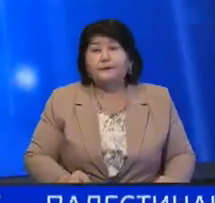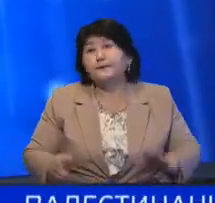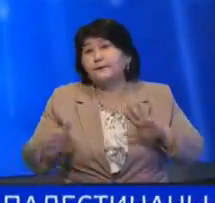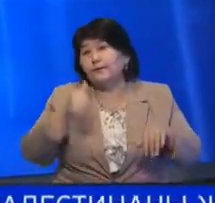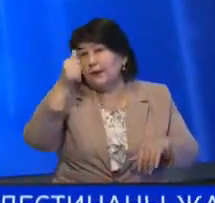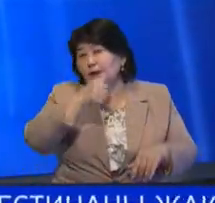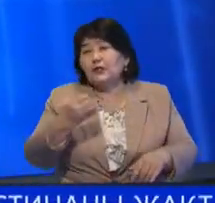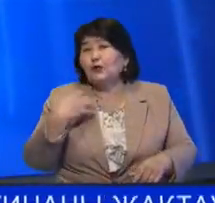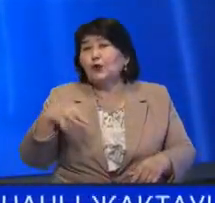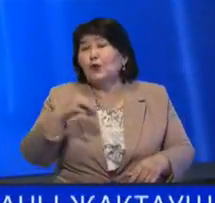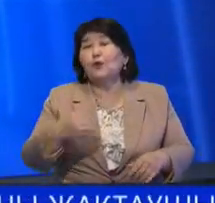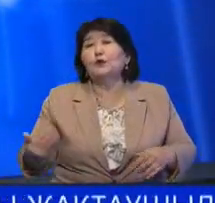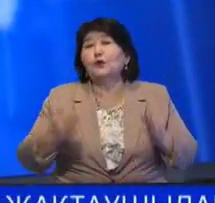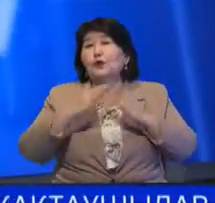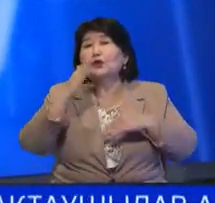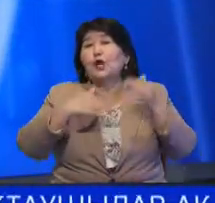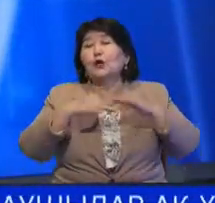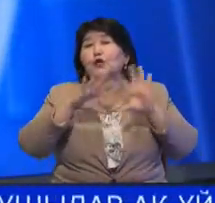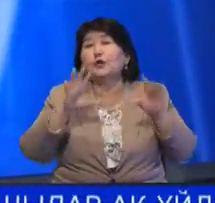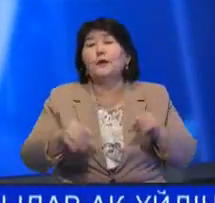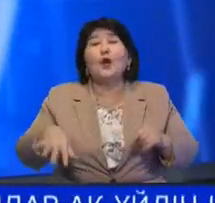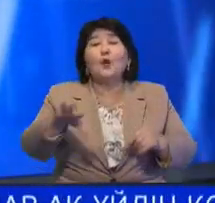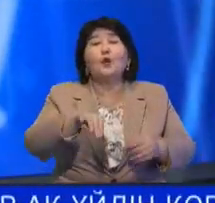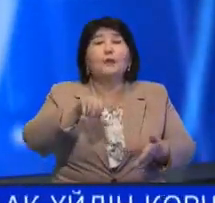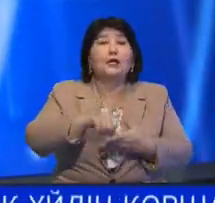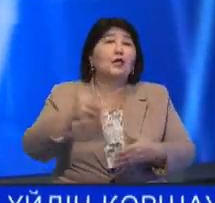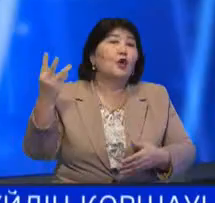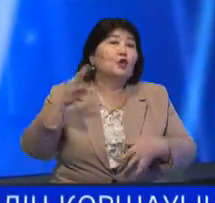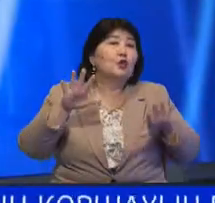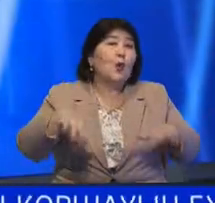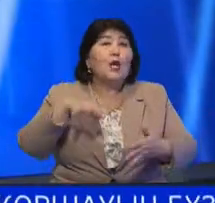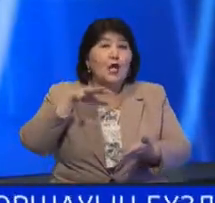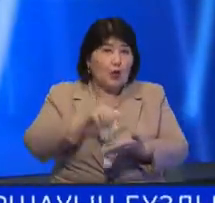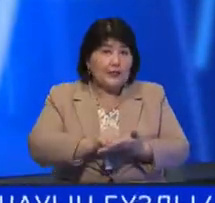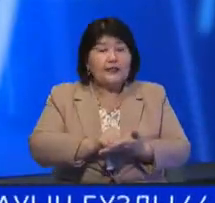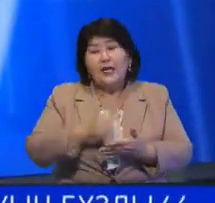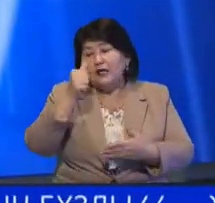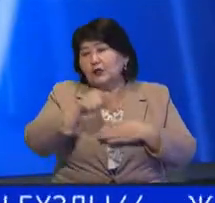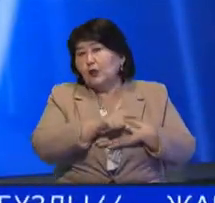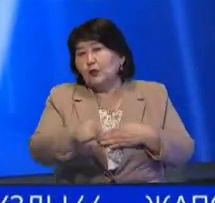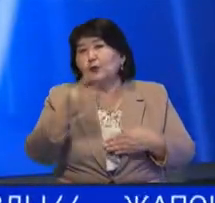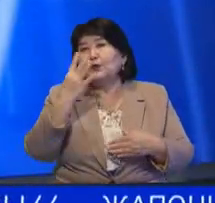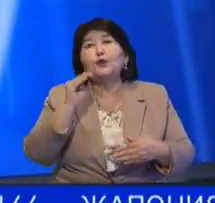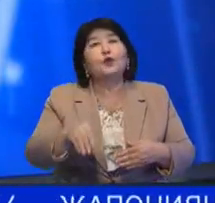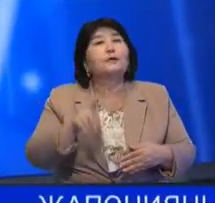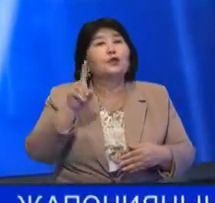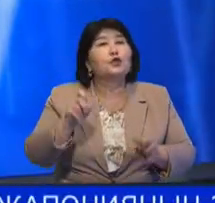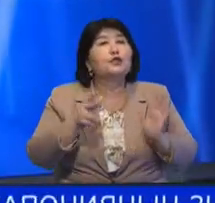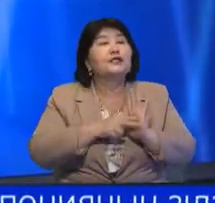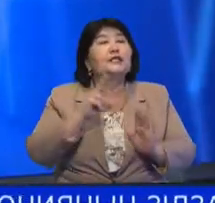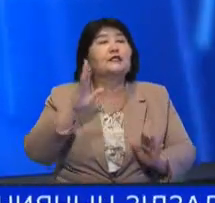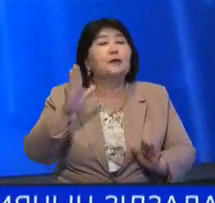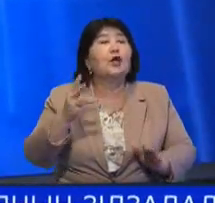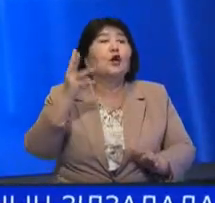Өткен жылы Қызылорда облысы тұрғын үй салу көрсеткіші бойынша өңірлер арасында 3-ші орынға тұрақтады. Жыл көлемінде 4108